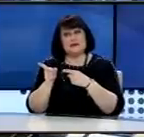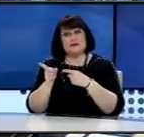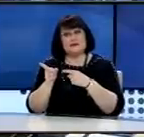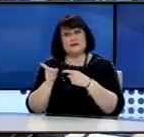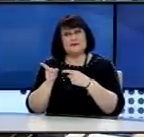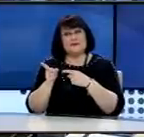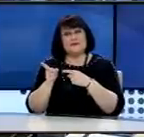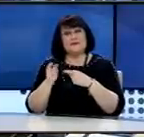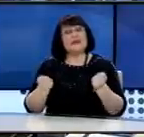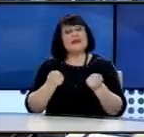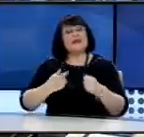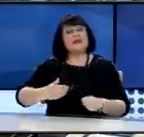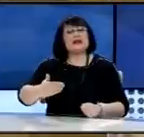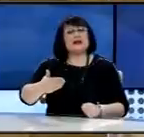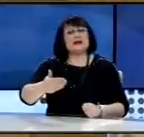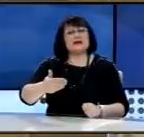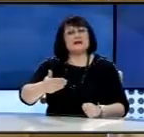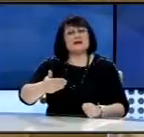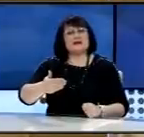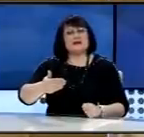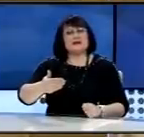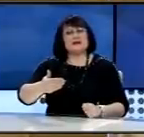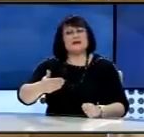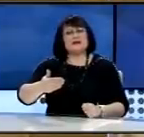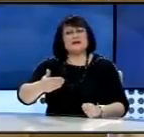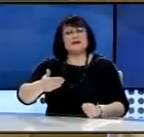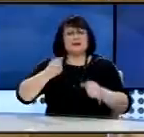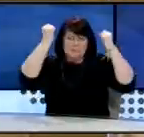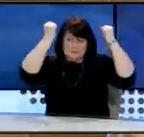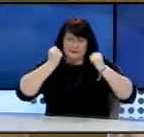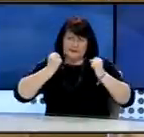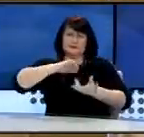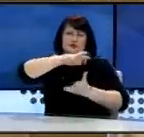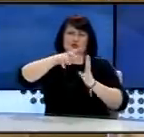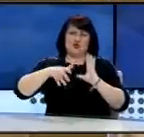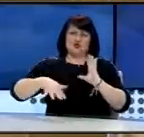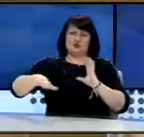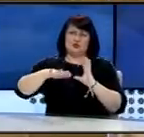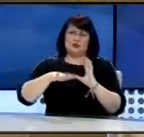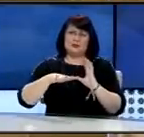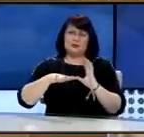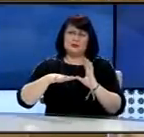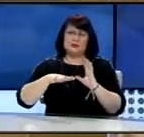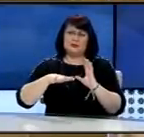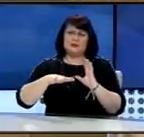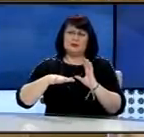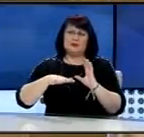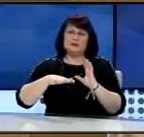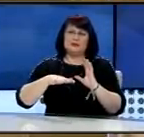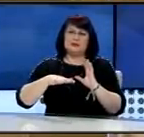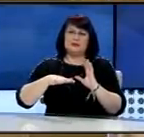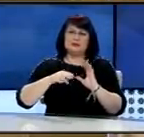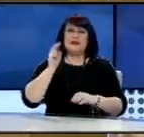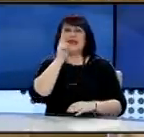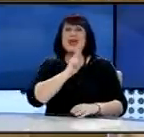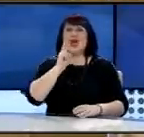αποβαίνουν και θα αποβούν όχι μόνο εις βάρος της ανθρωπότητας αλλά και εις βάρος του ρώσικου